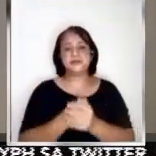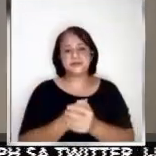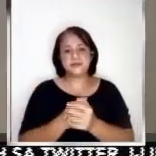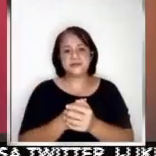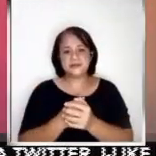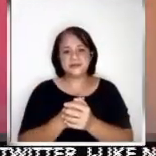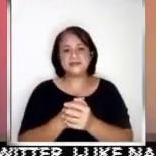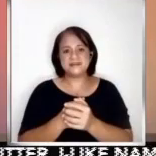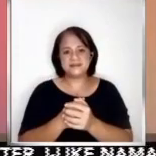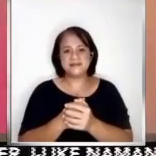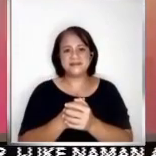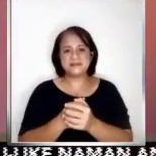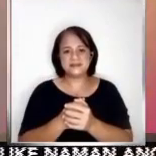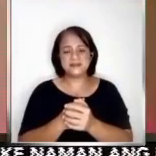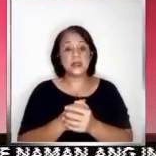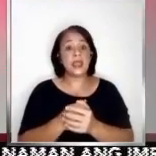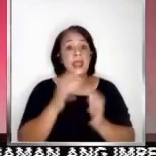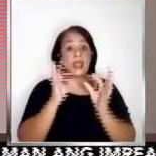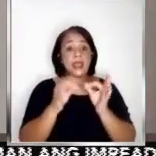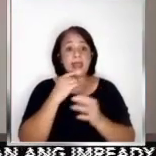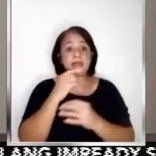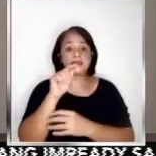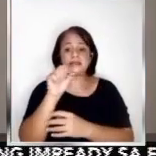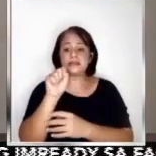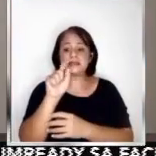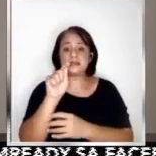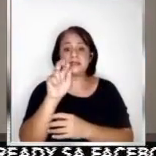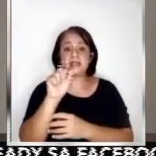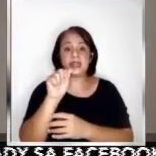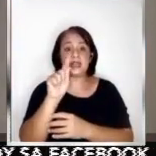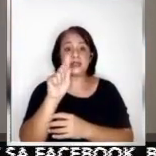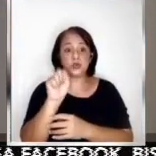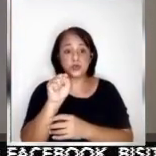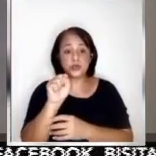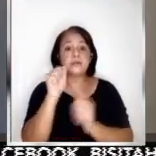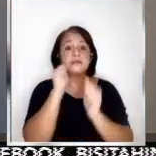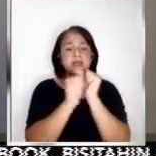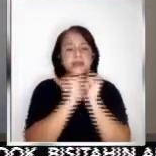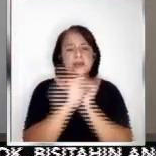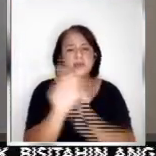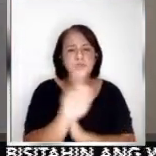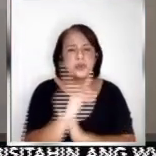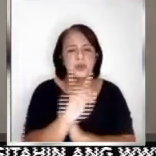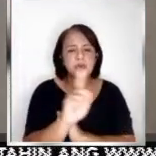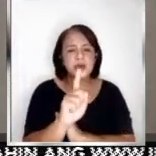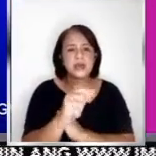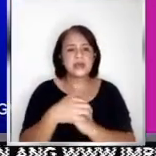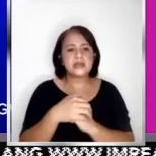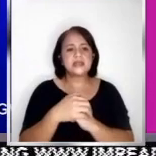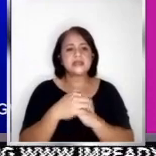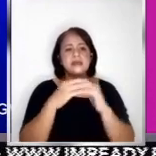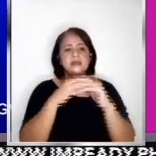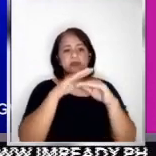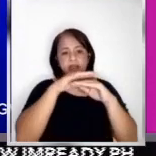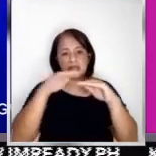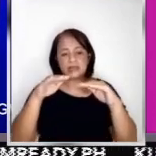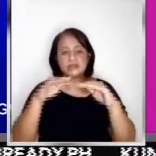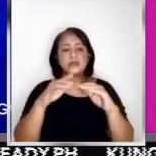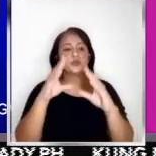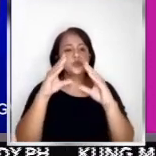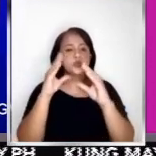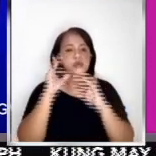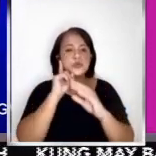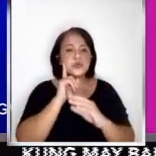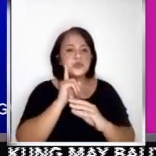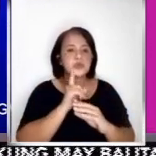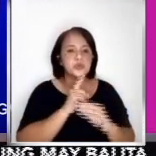Kapag sinabing stratus o strato, ibig sabihin flat, layered, smooth. Ang ibig sabihin naman ng